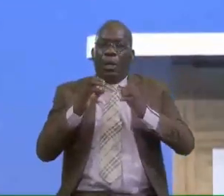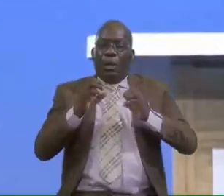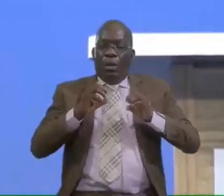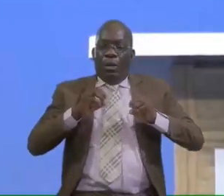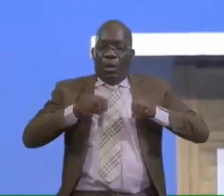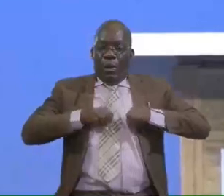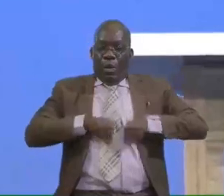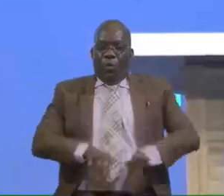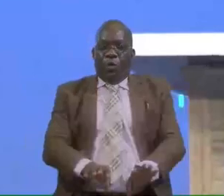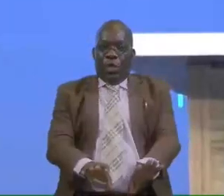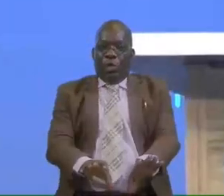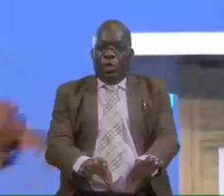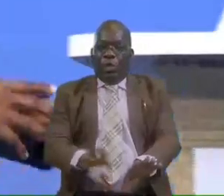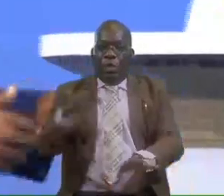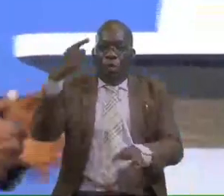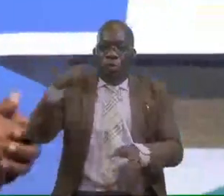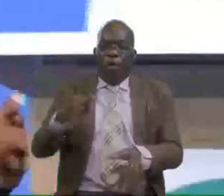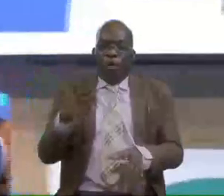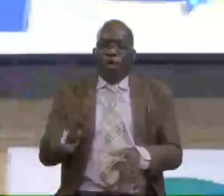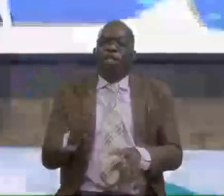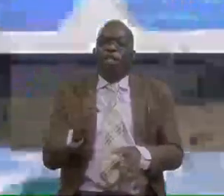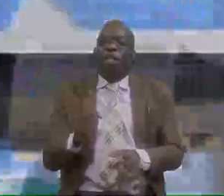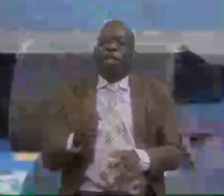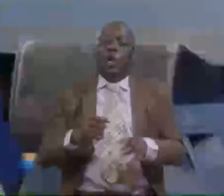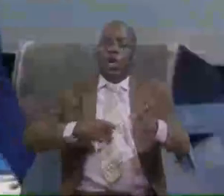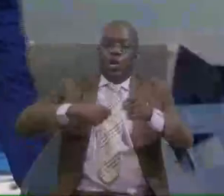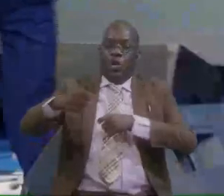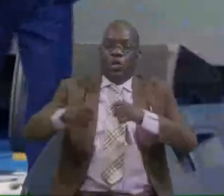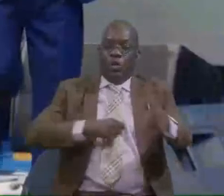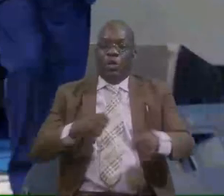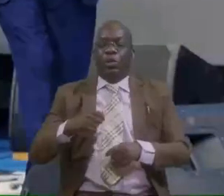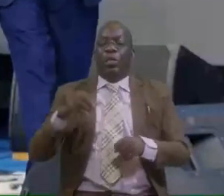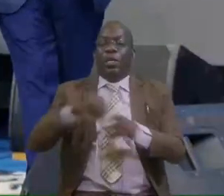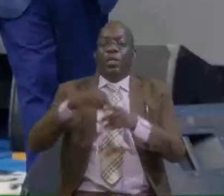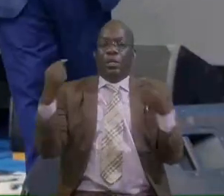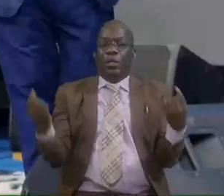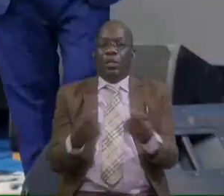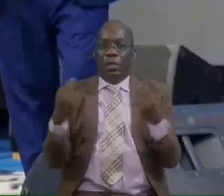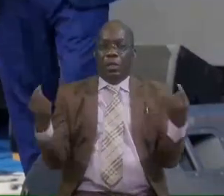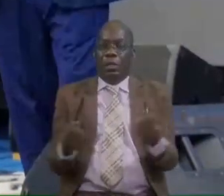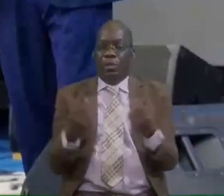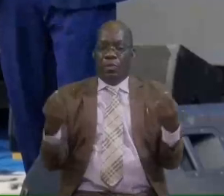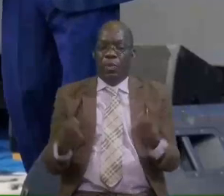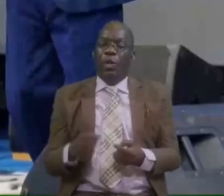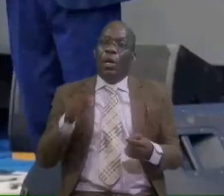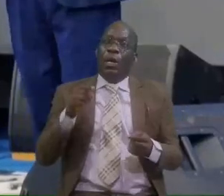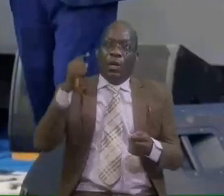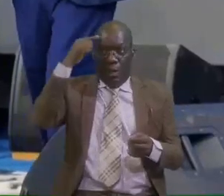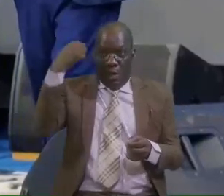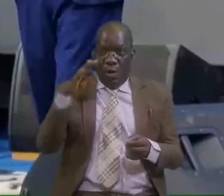lésés par l'iniquité. Pensez à Saul. penser au